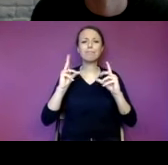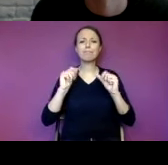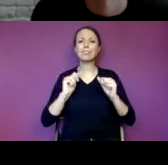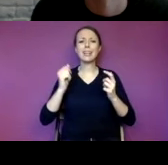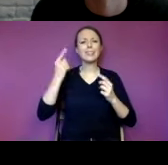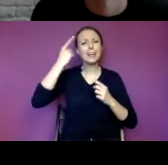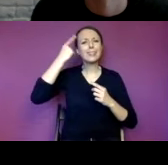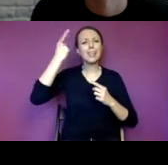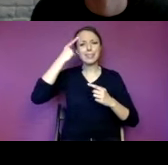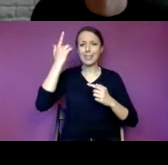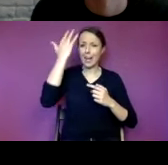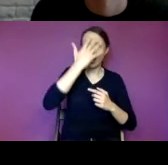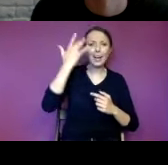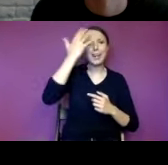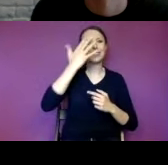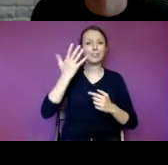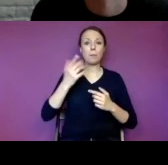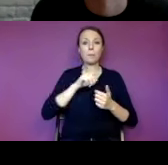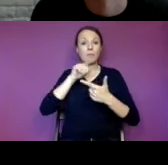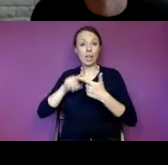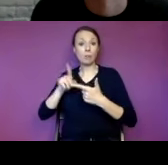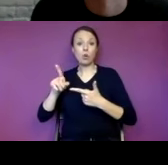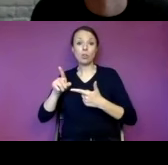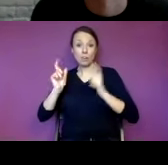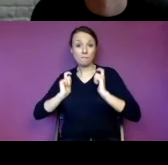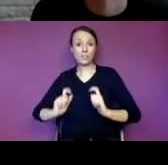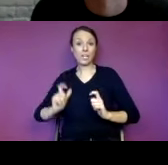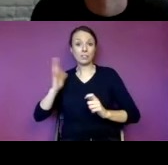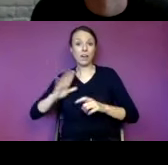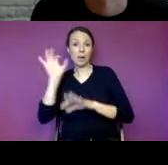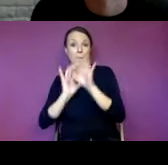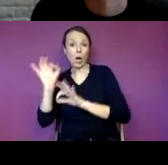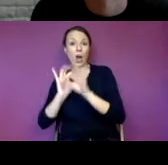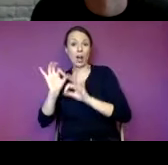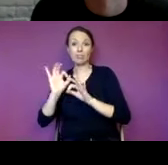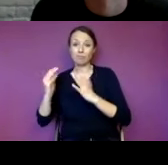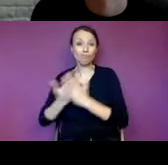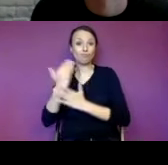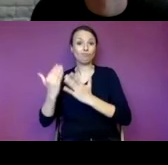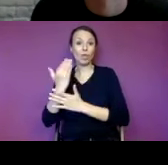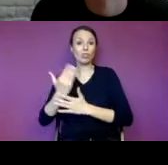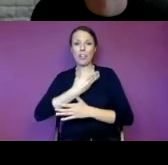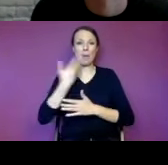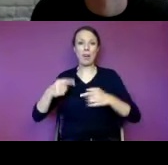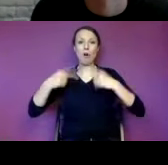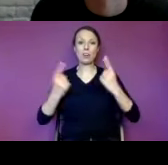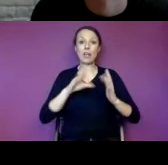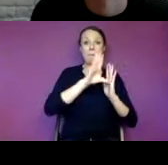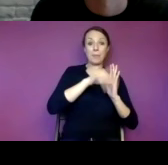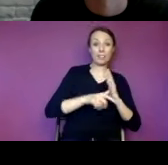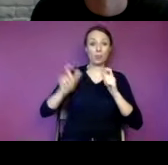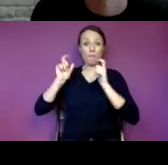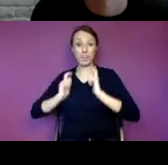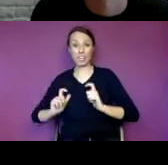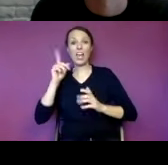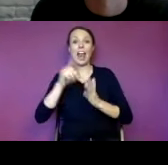jest konfliktem wyłącznie, jakby nie jest konfliktem na linii miasto-wieś, tylko bardzo często na linii różni